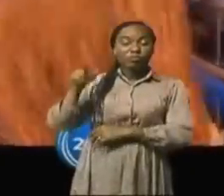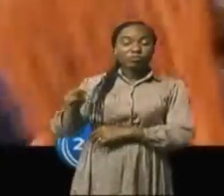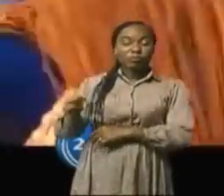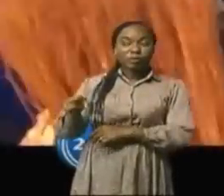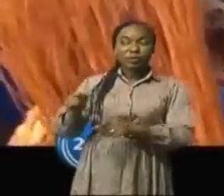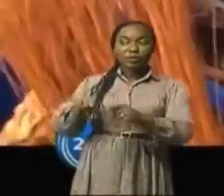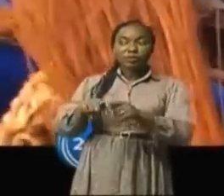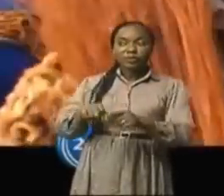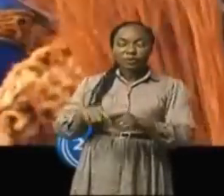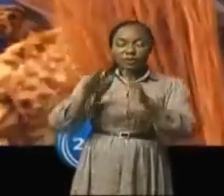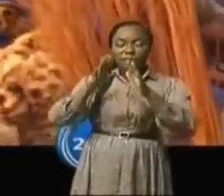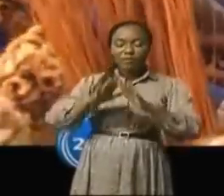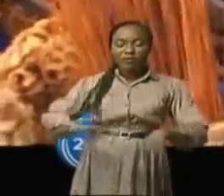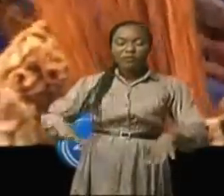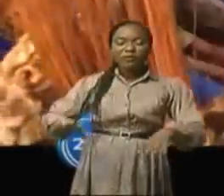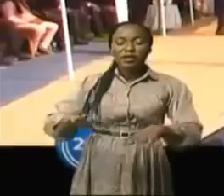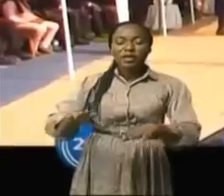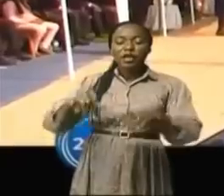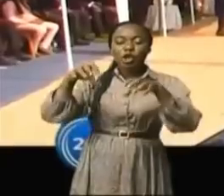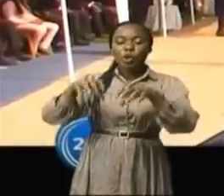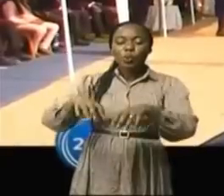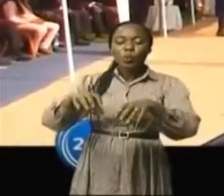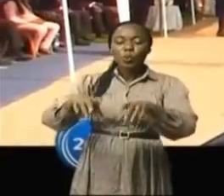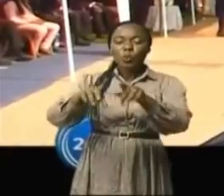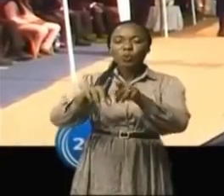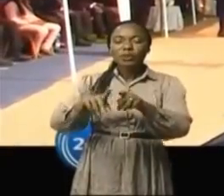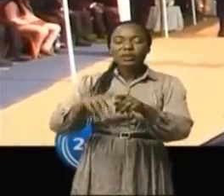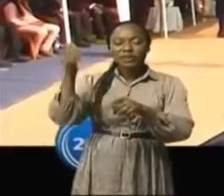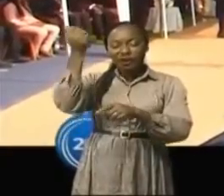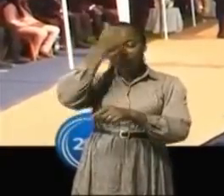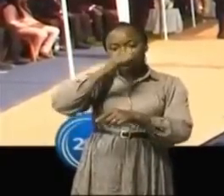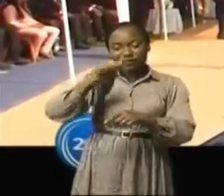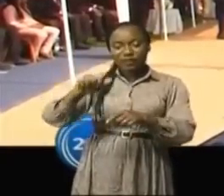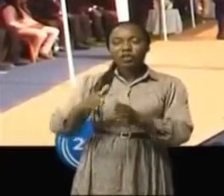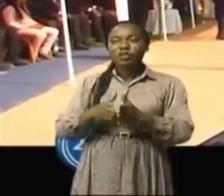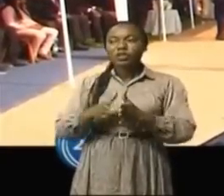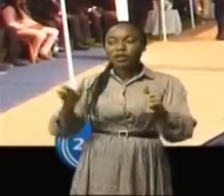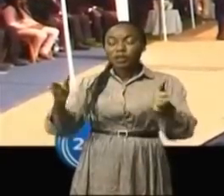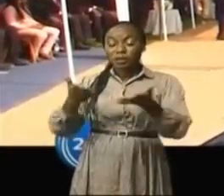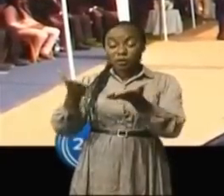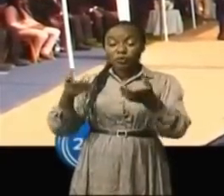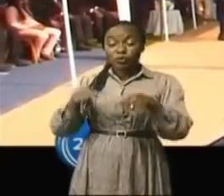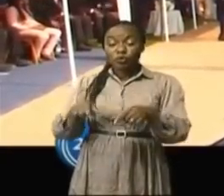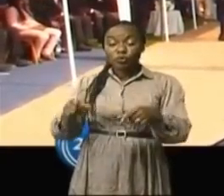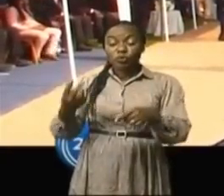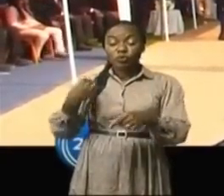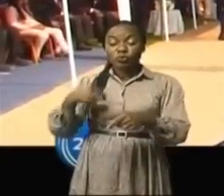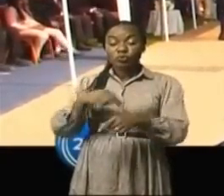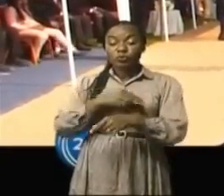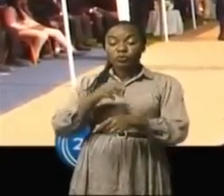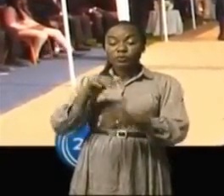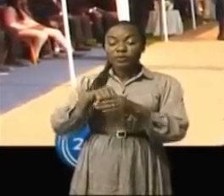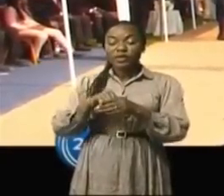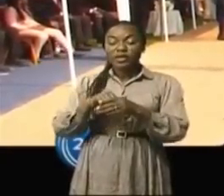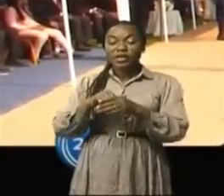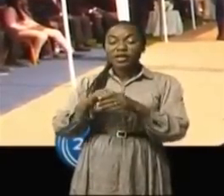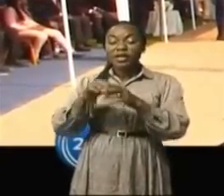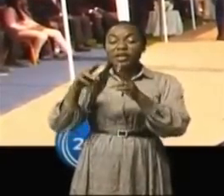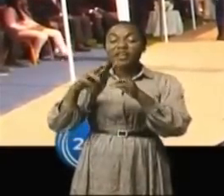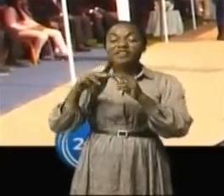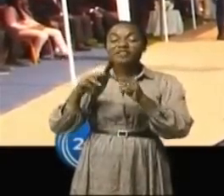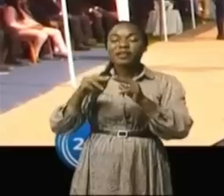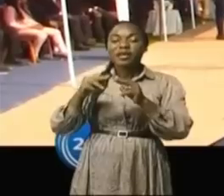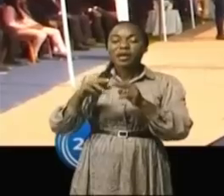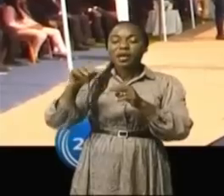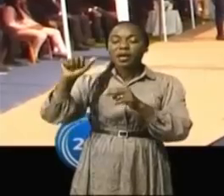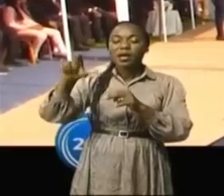la RDC et l'Afrique en général. Aujourd'hui, nous sommes à Onalua, très reconnaissant au premier,